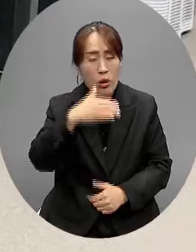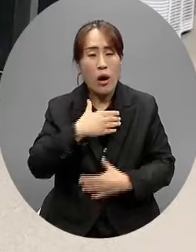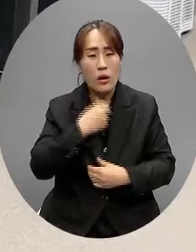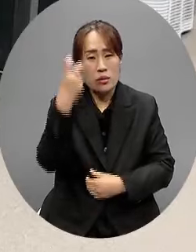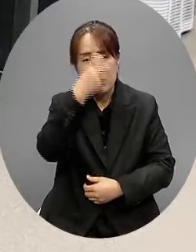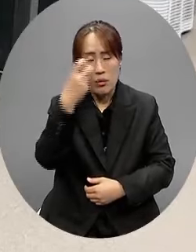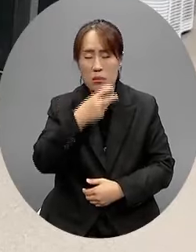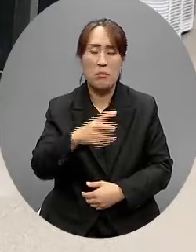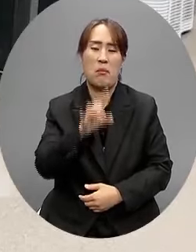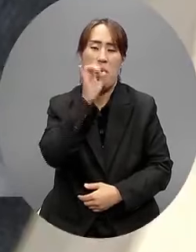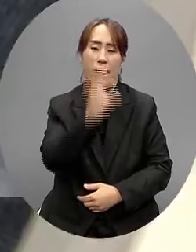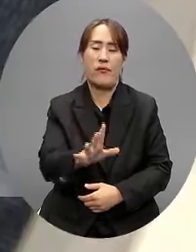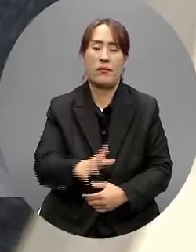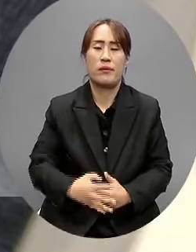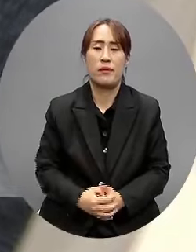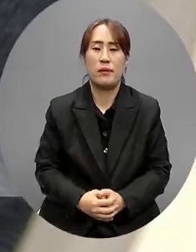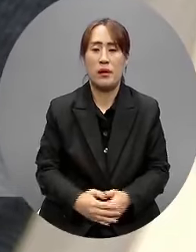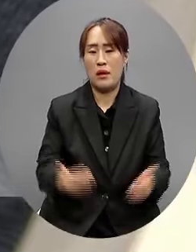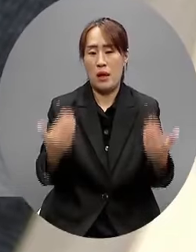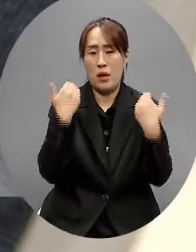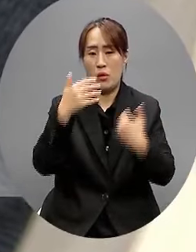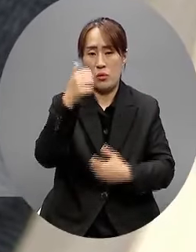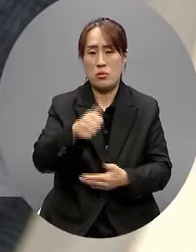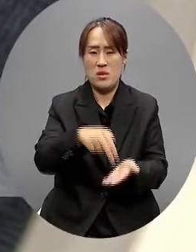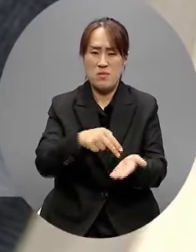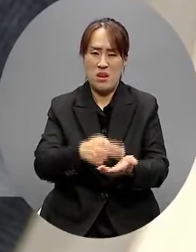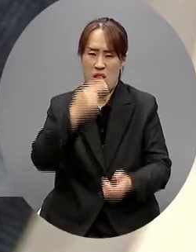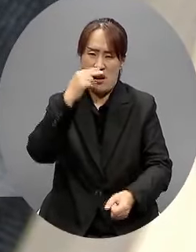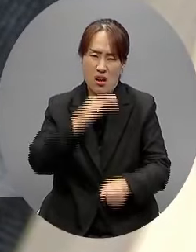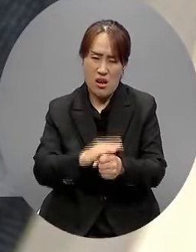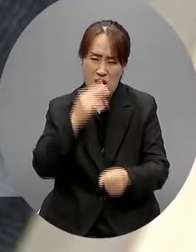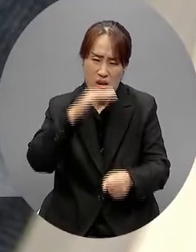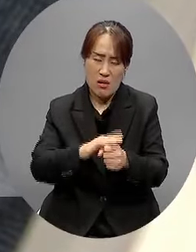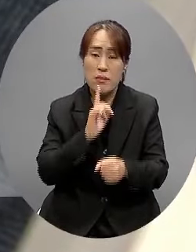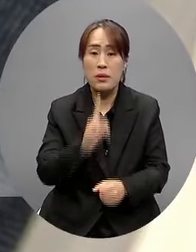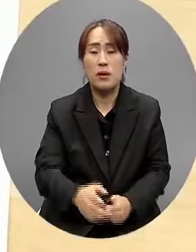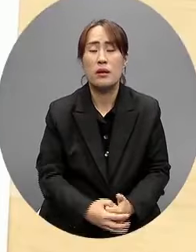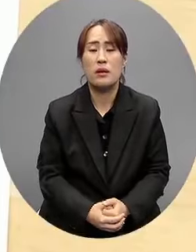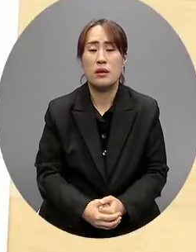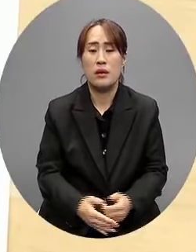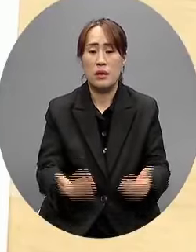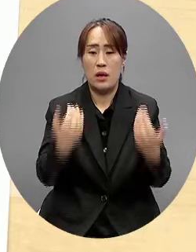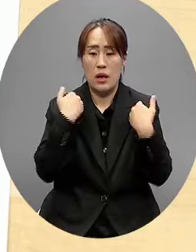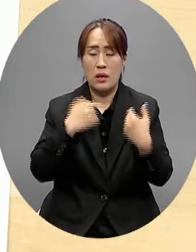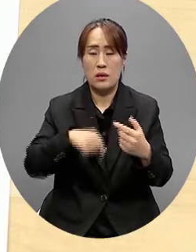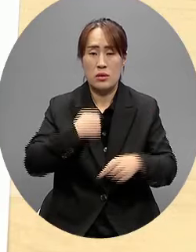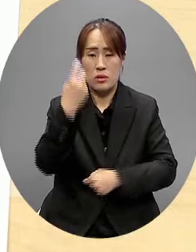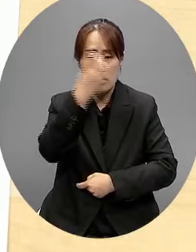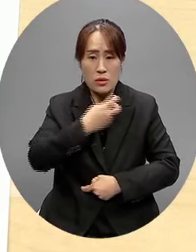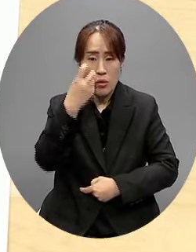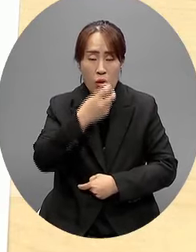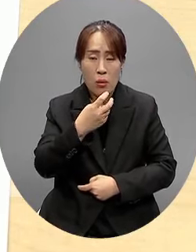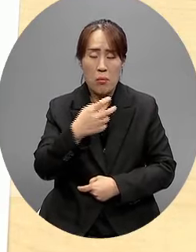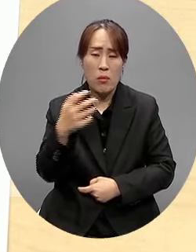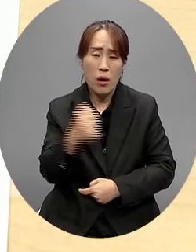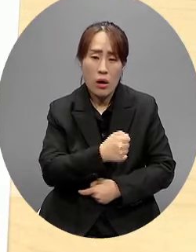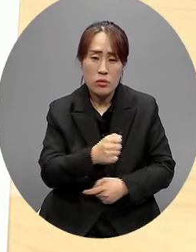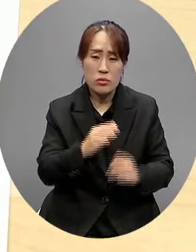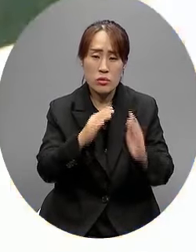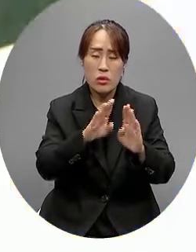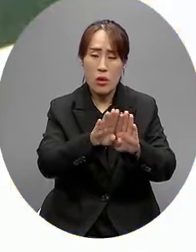안전점검으로 인정할 수 없다는 취지인데 학교 교장은 억울함을 토로합니다. 학교 자체적으로 하는 점검만으로